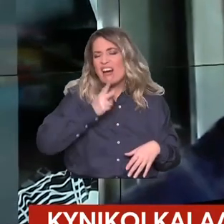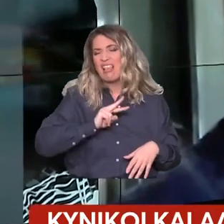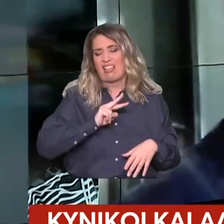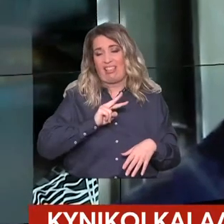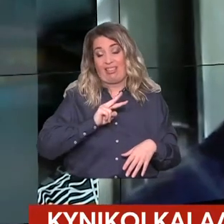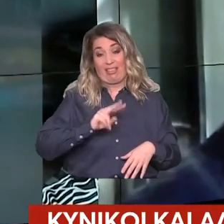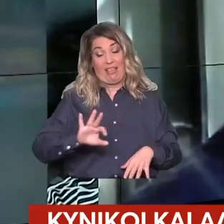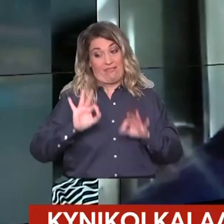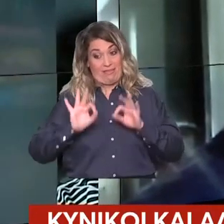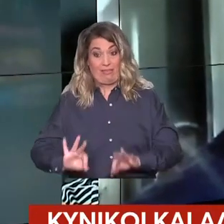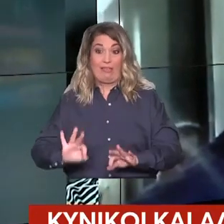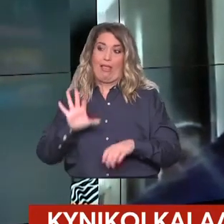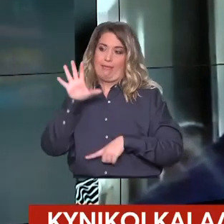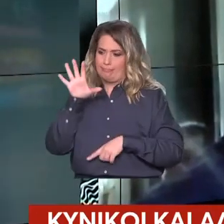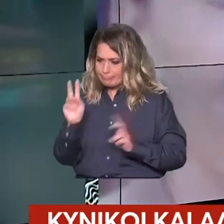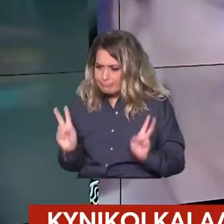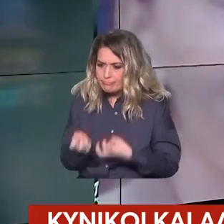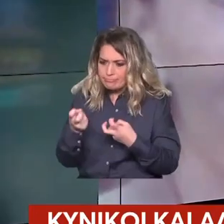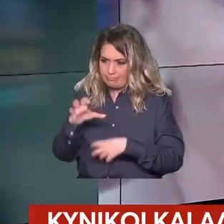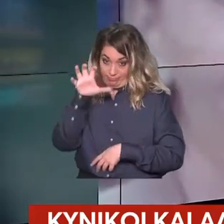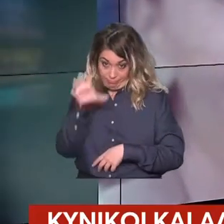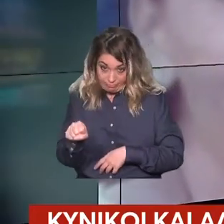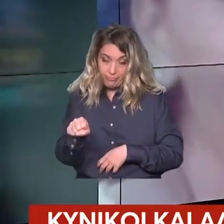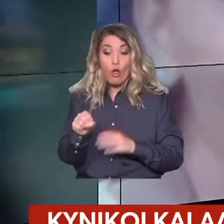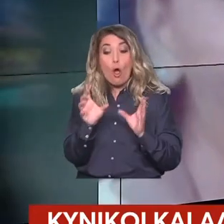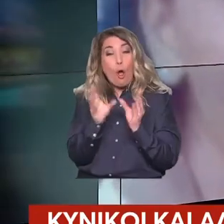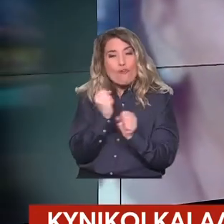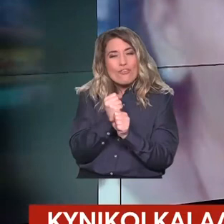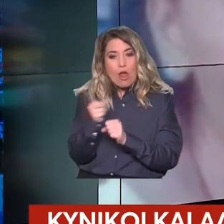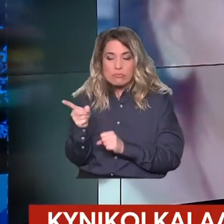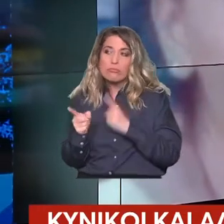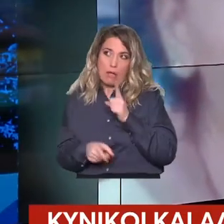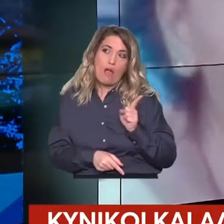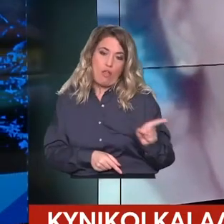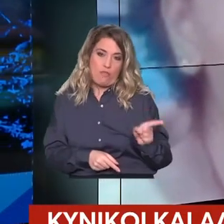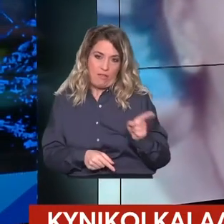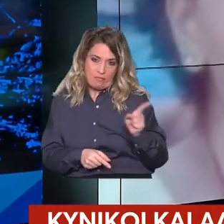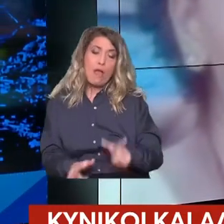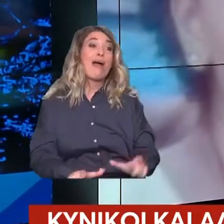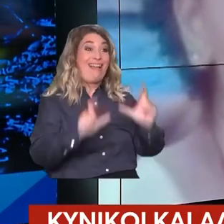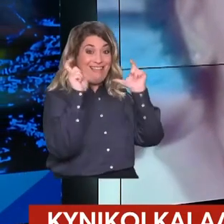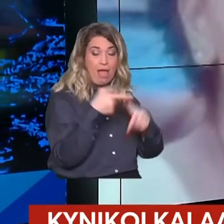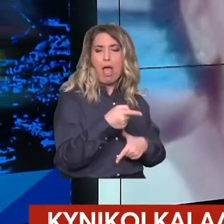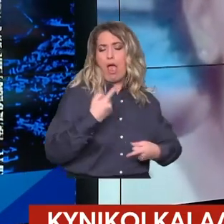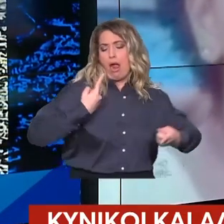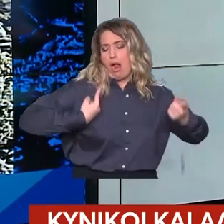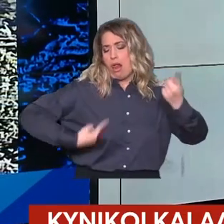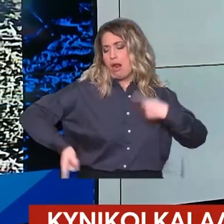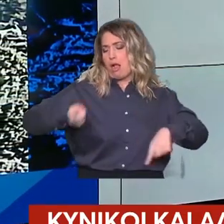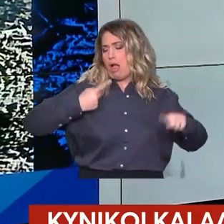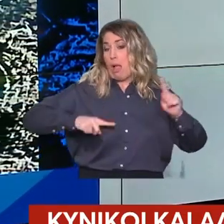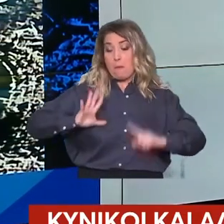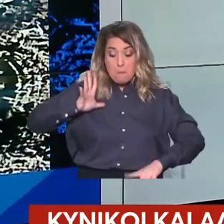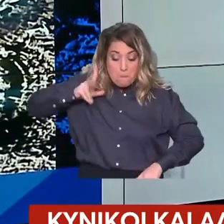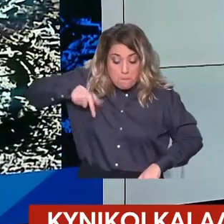στοιχεία προφανώς είναι συντριπτικά και τα έχει πει όλα για το πώς έγιναν ο συνεργός του. Εκείνος ακόμα προσπαθεί